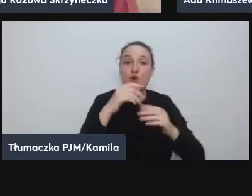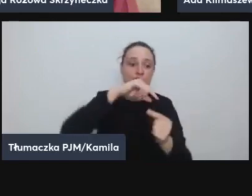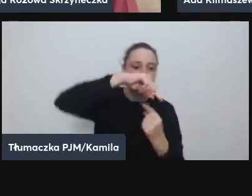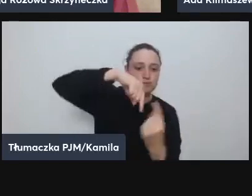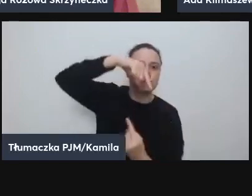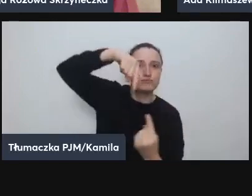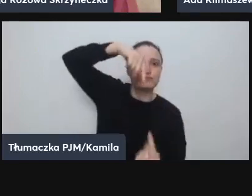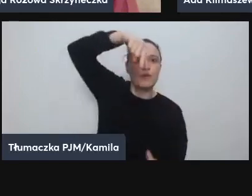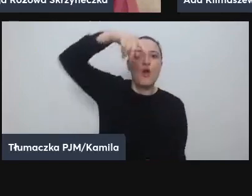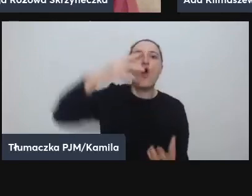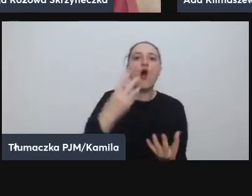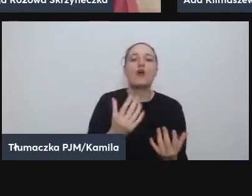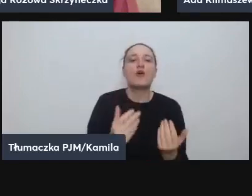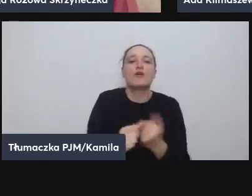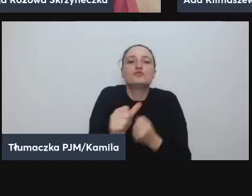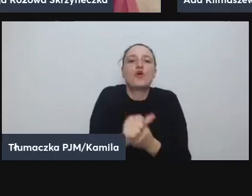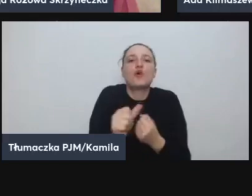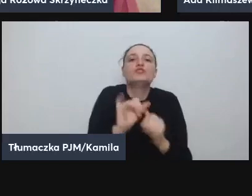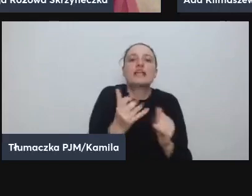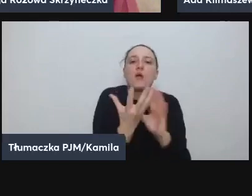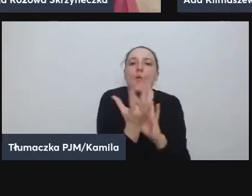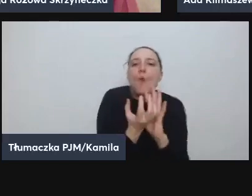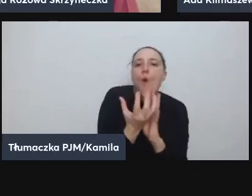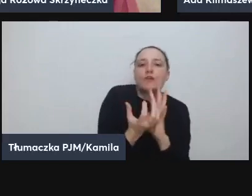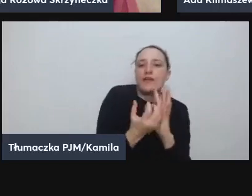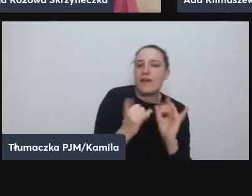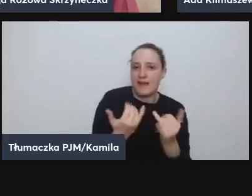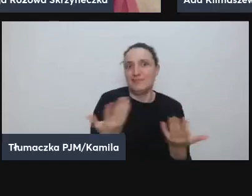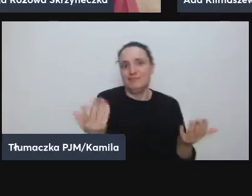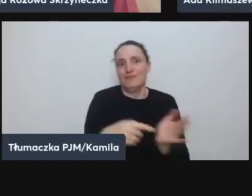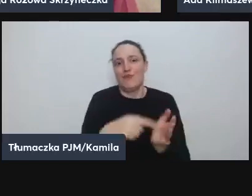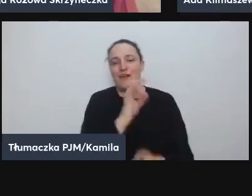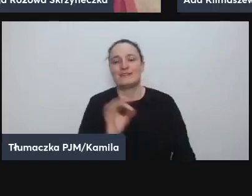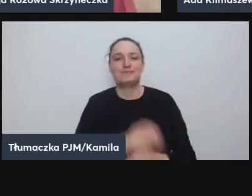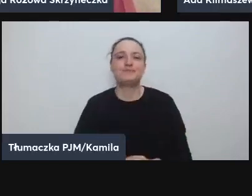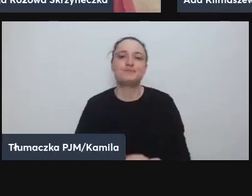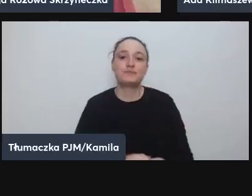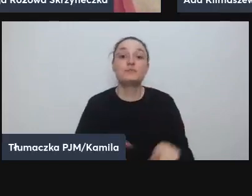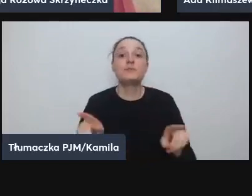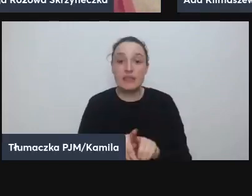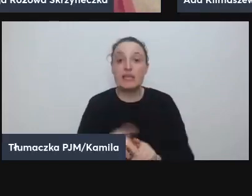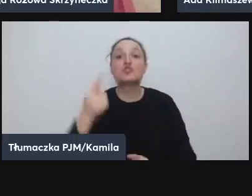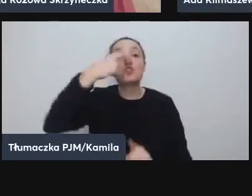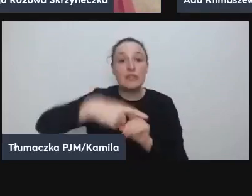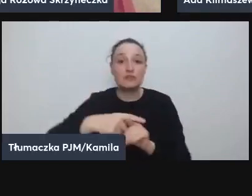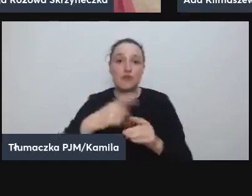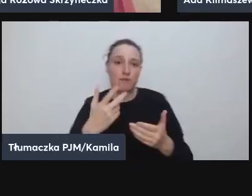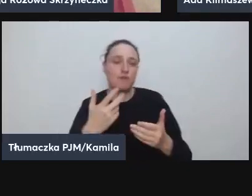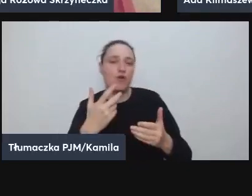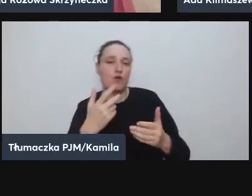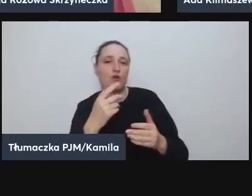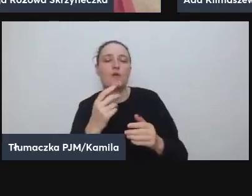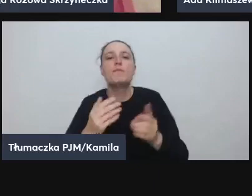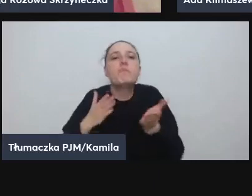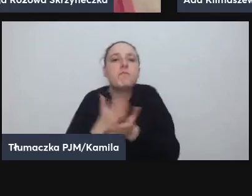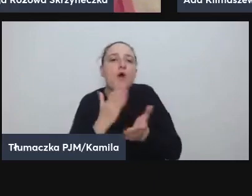i w ogóle, więc to jest taki plus. No pokazuję też z aplikatorami, bo jednak aplikatory bywają